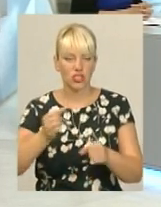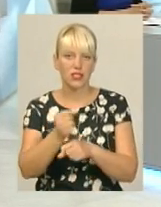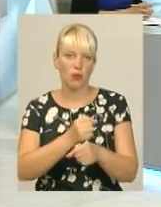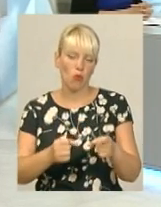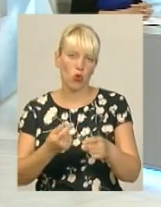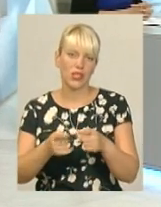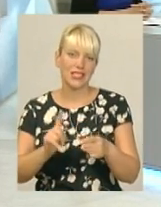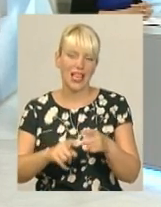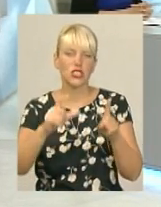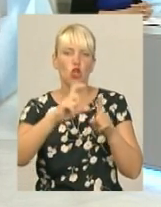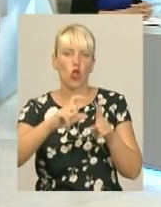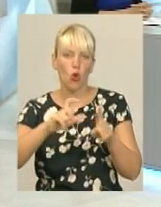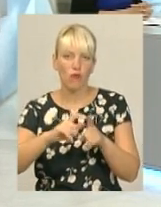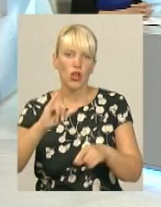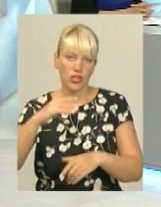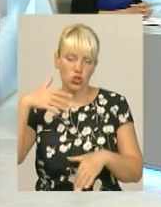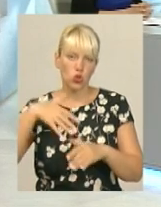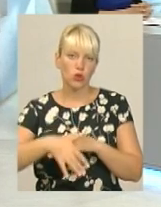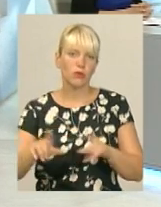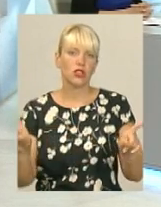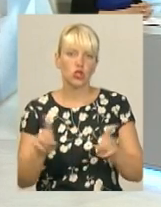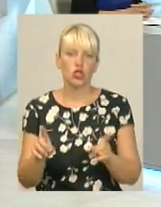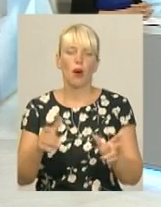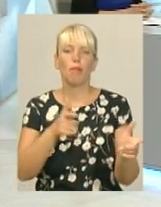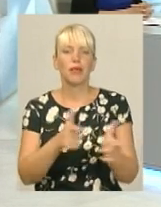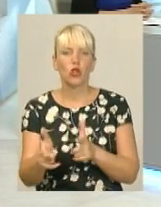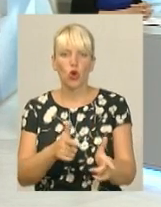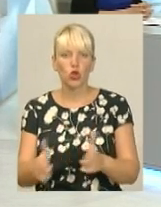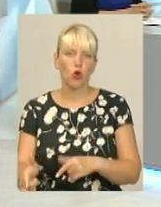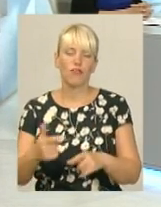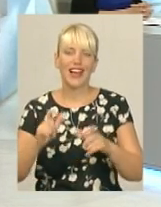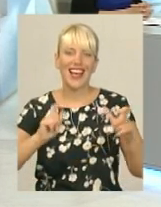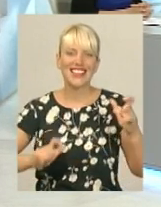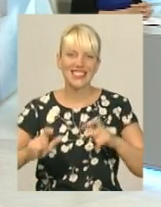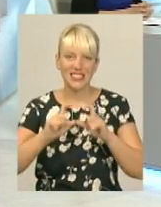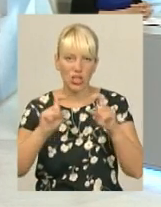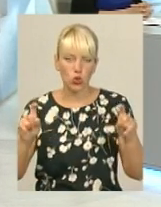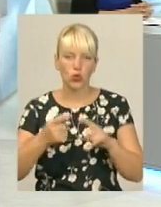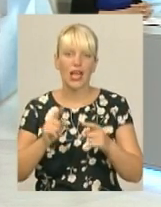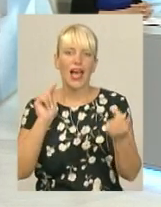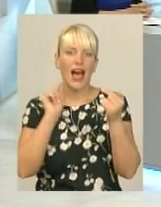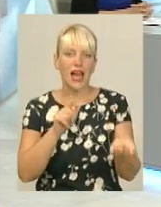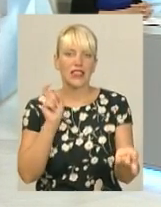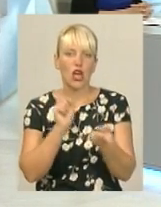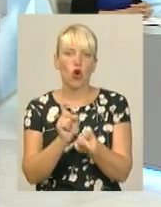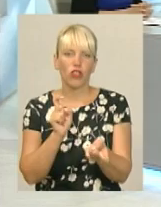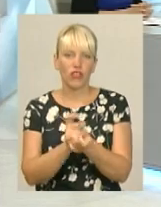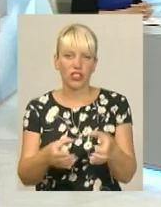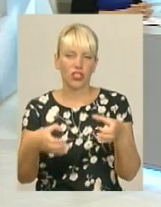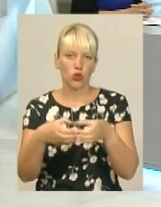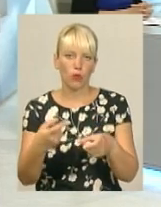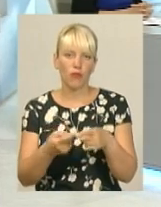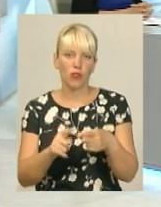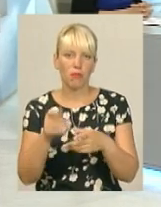І зрозуміло, що підготовка інституту таких антиконфліктних груп, воно має